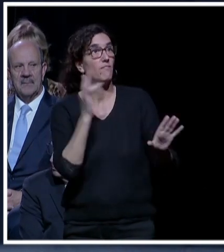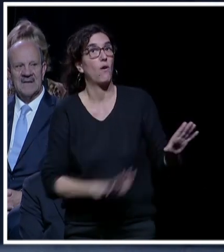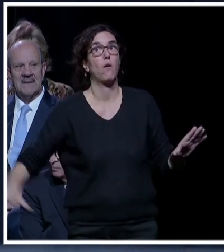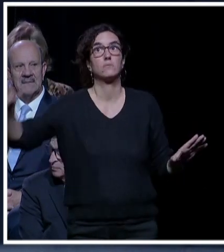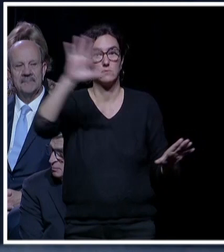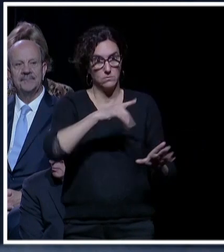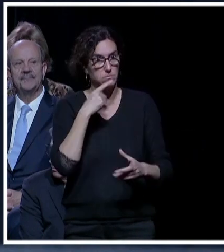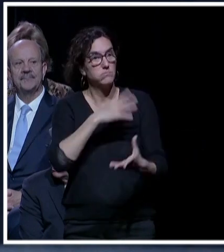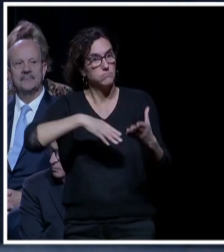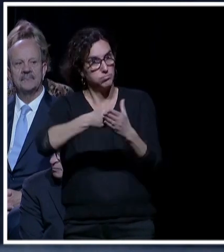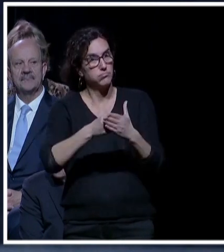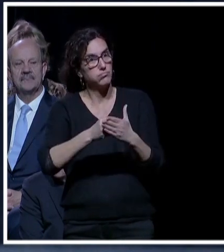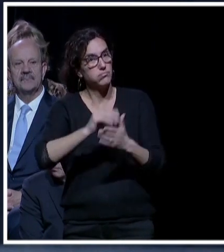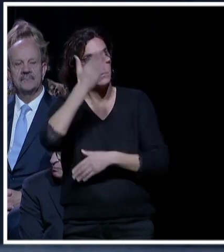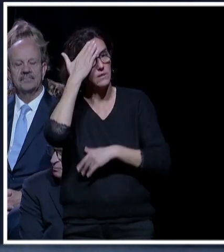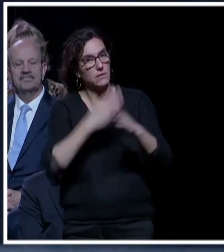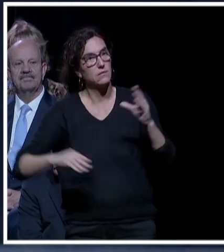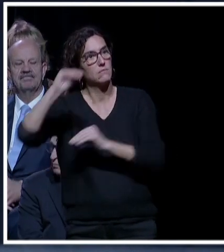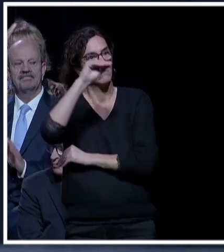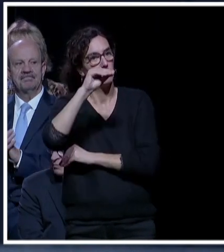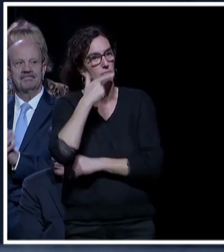un résultat dont nous sommes très fiers.